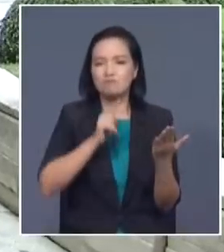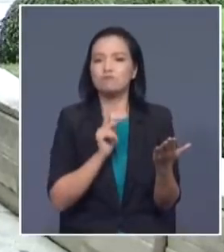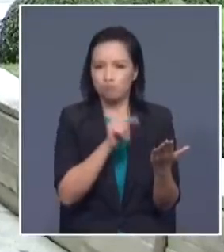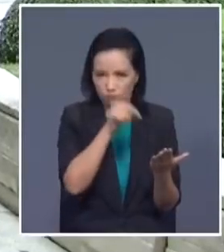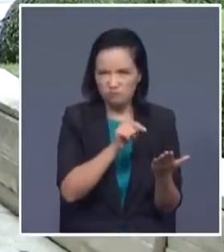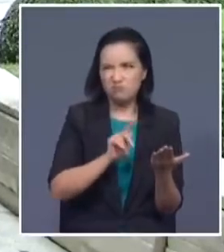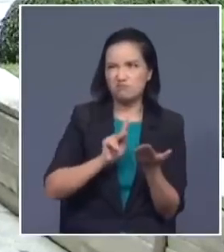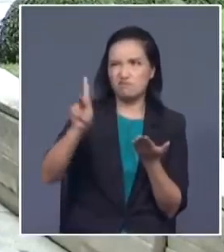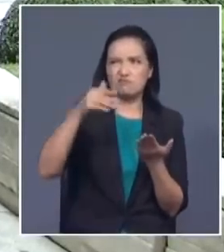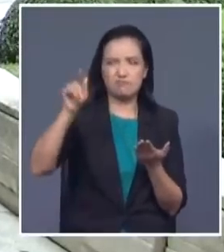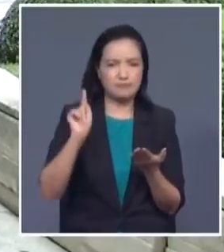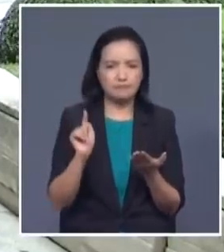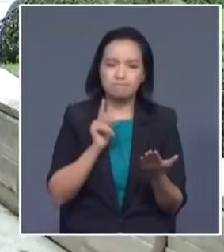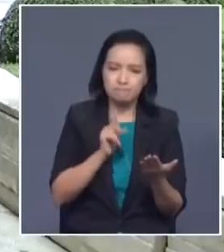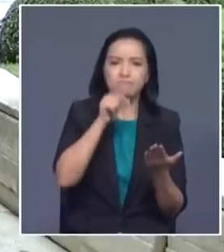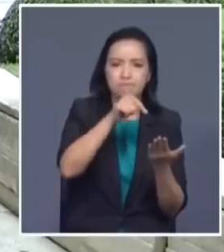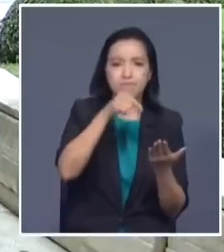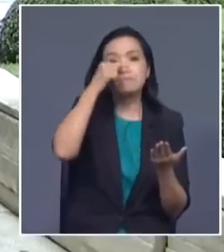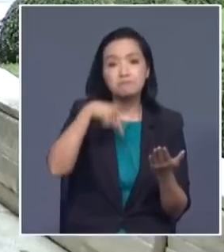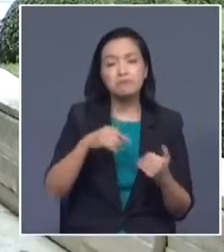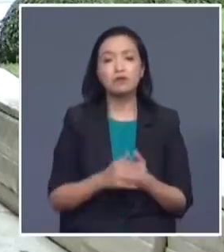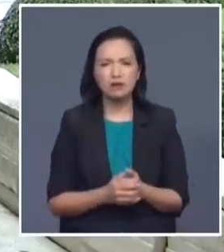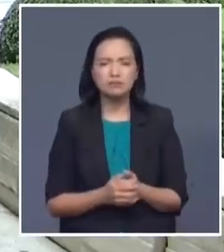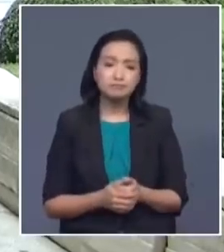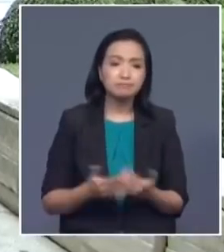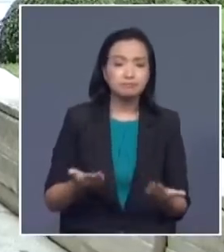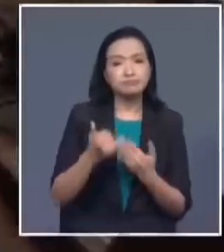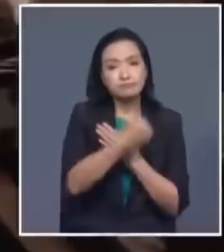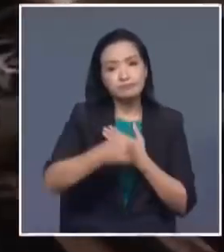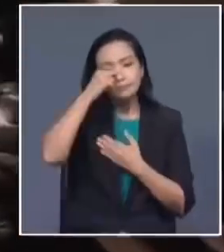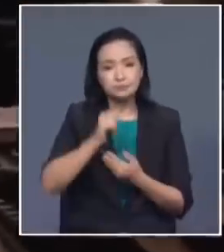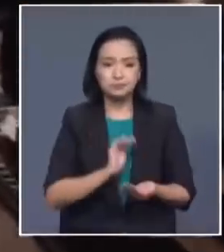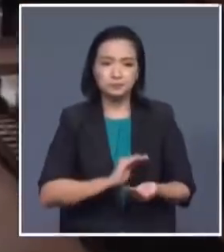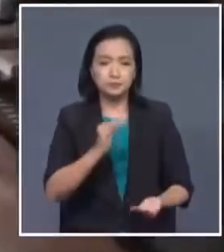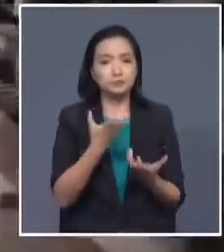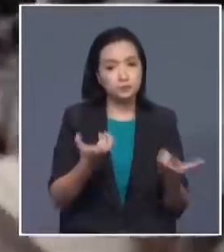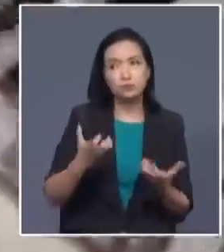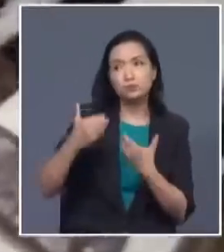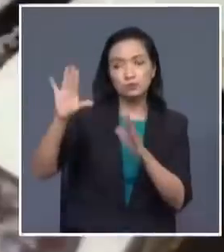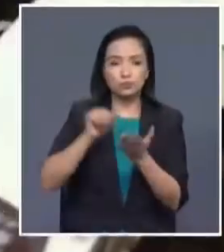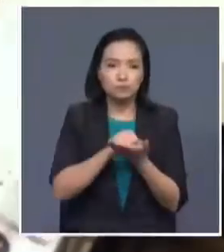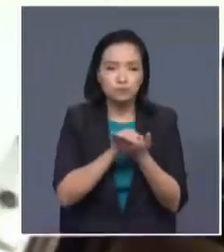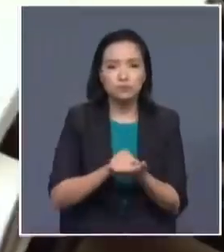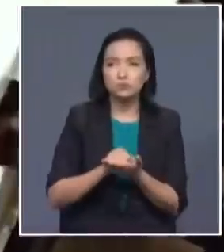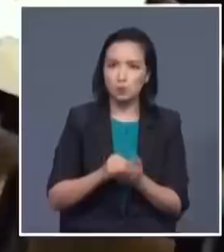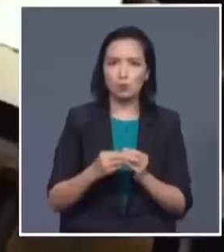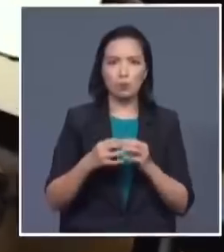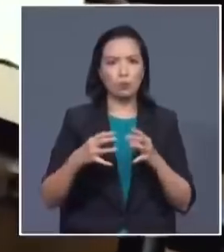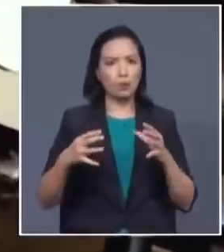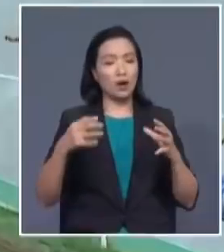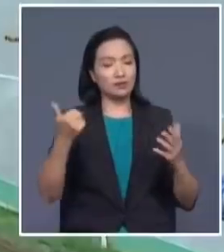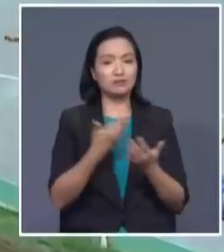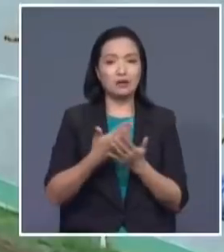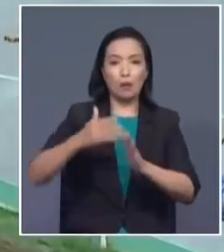านะด้านต่างประเทศที่แข็งแกร่งนี้เป็นผลมาจากการสะสมความมั่งคั่งของประเทศการส่งออกสินค้าและบริการที่เติบโตสร้างร